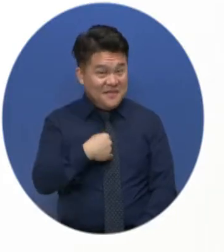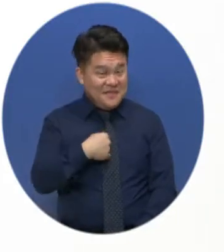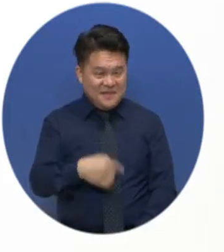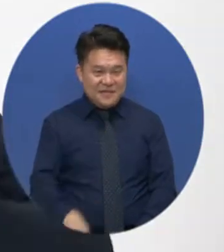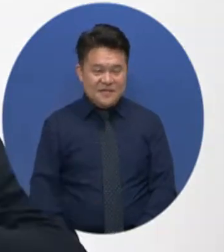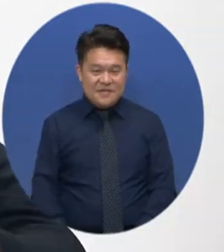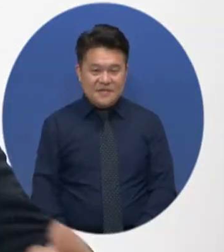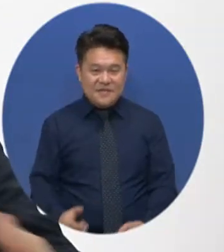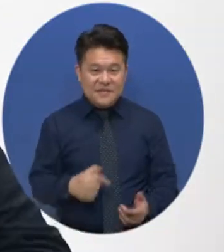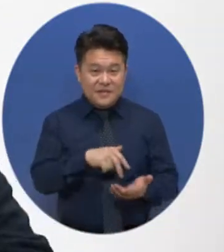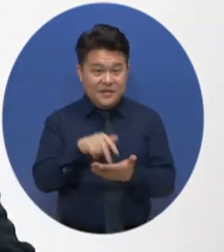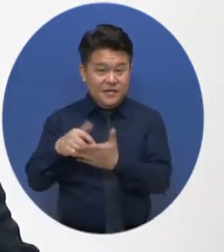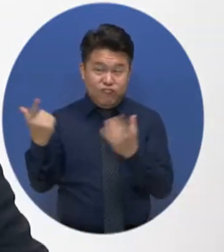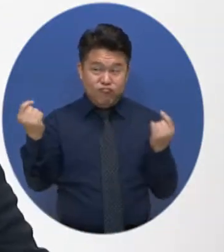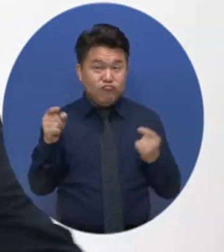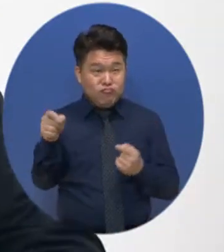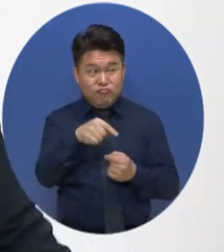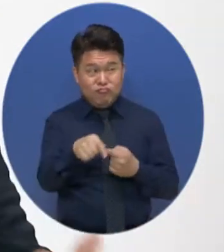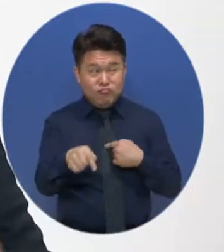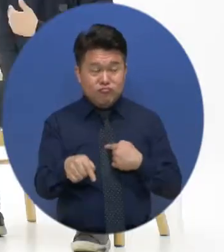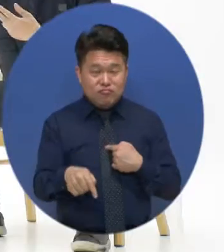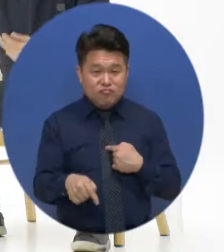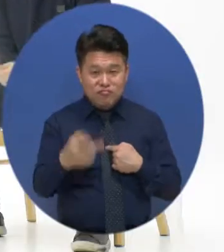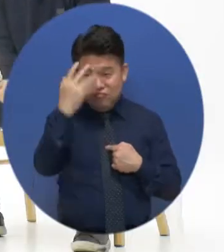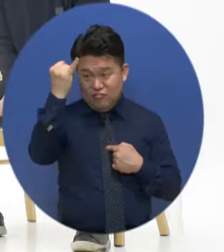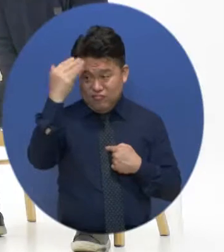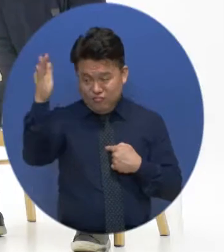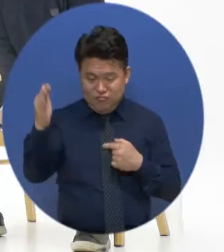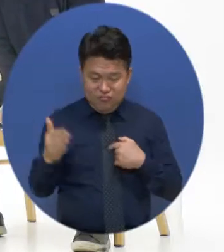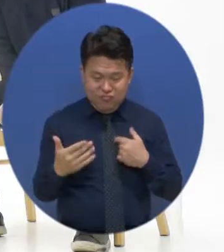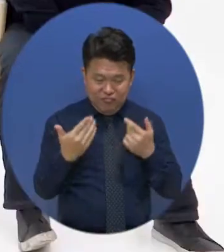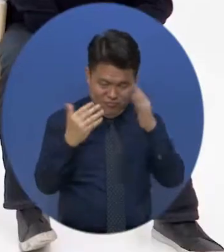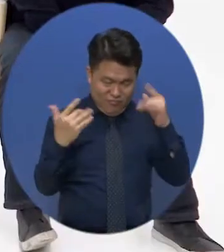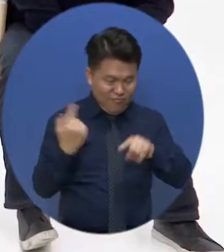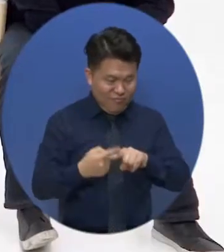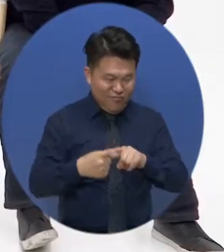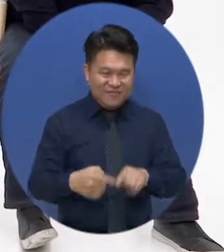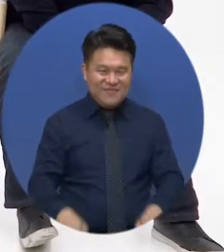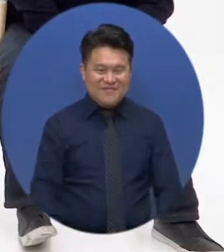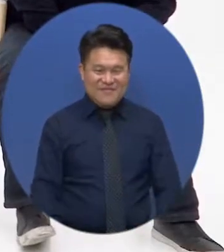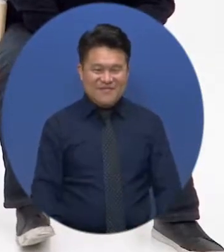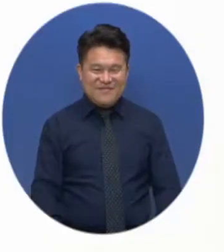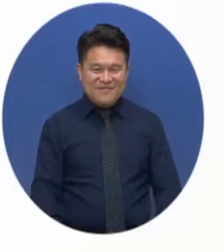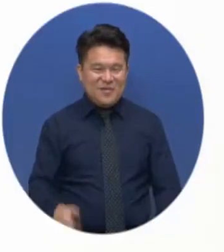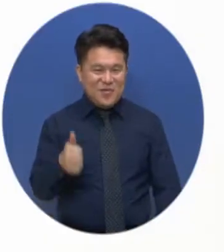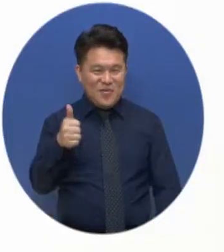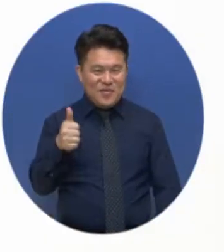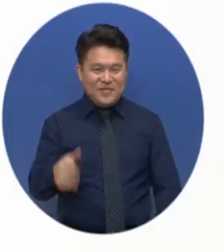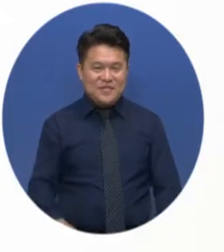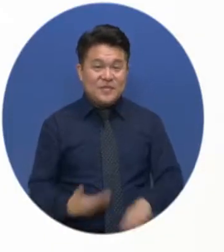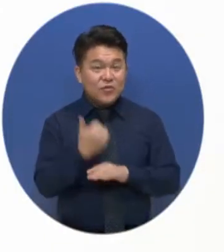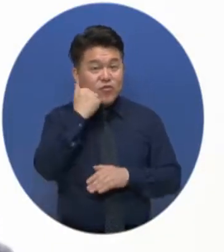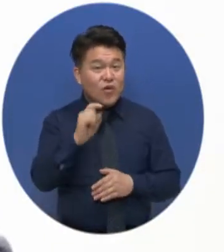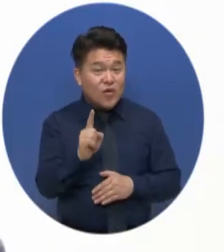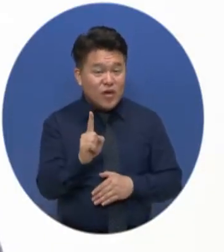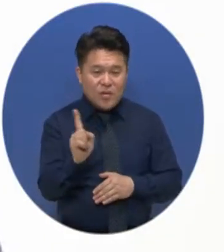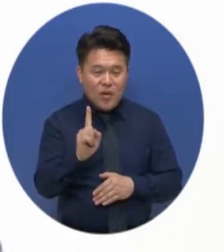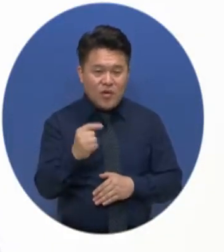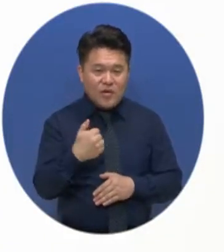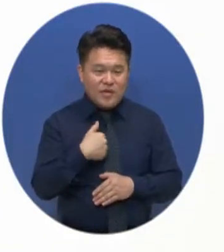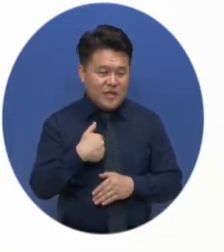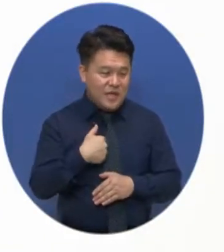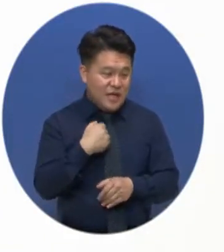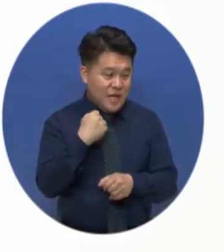왜냐면 같은 입장이거든. 네. 같은 입장이거든. 짜증 수 있다. 다른 분들은 어떠세요? 뭔가 자기가